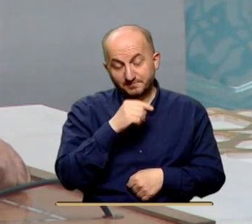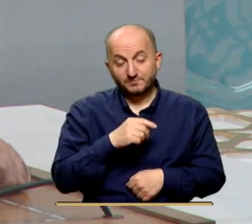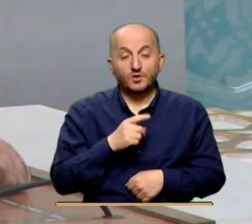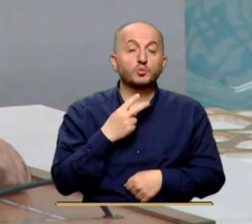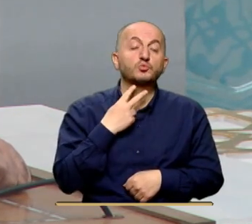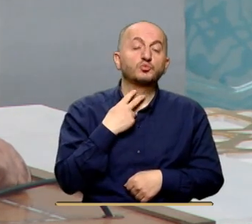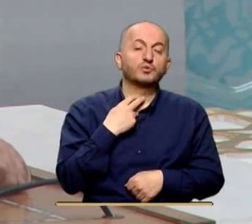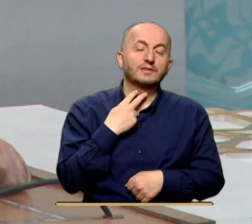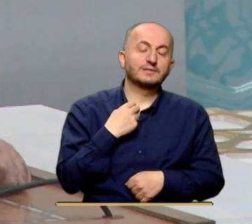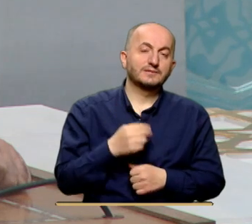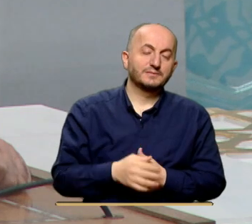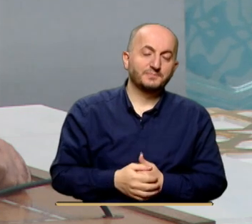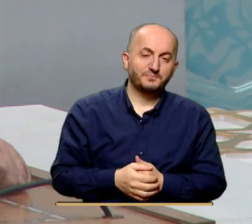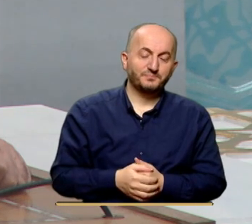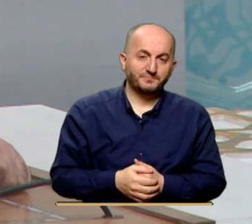Rusların